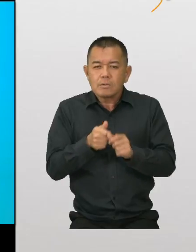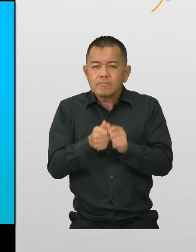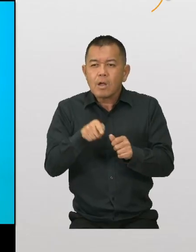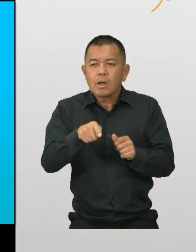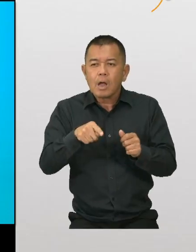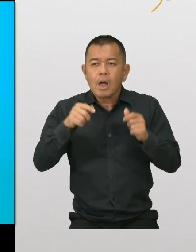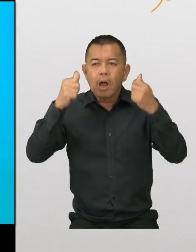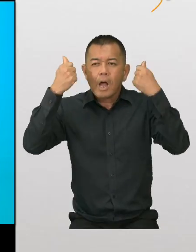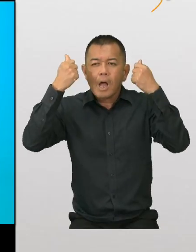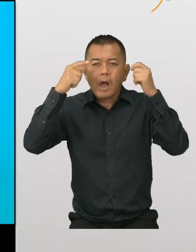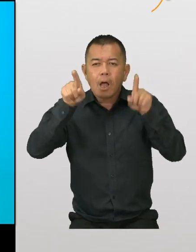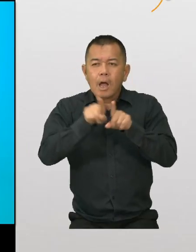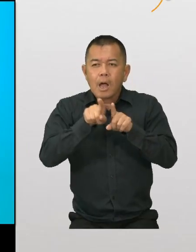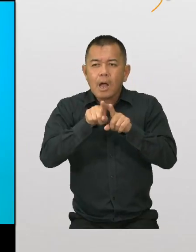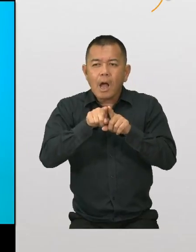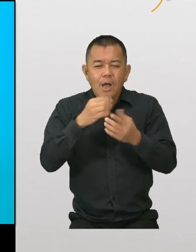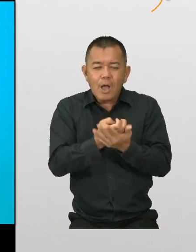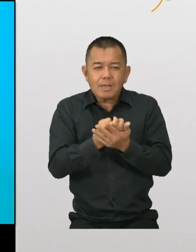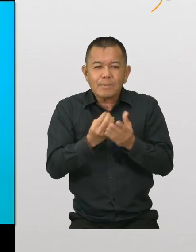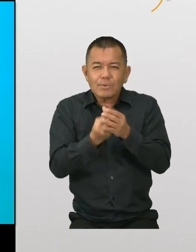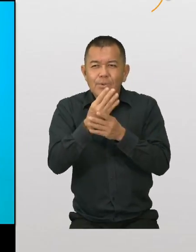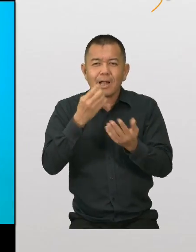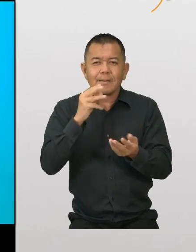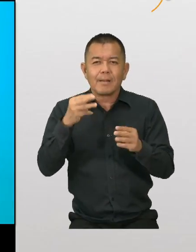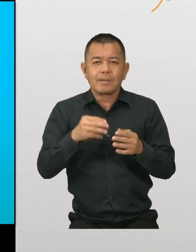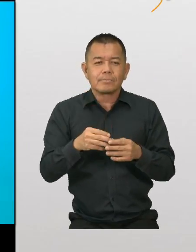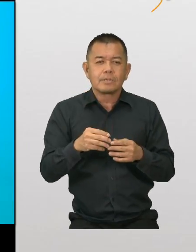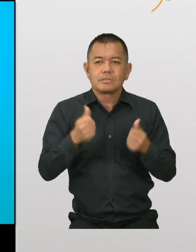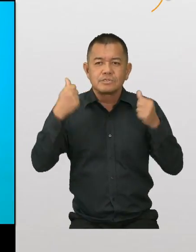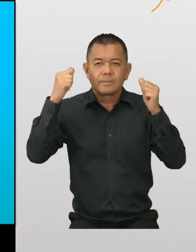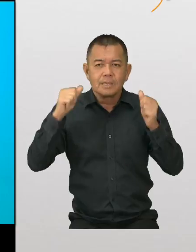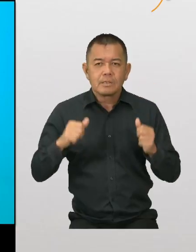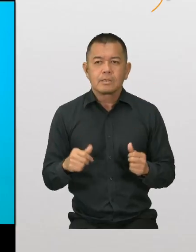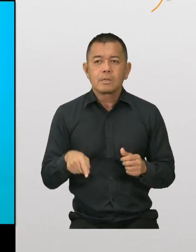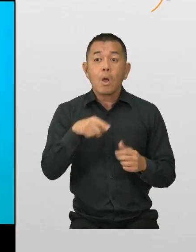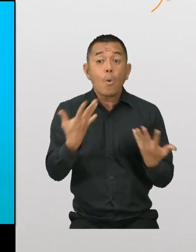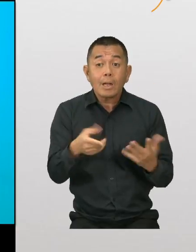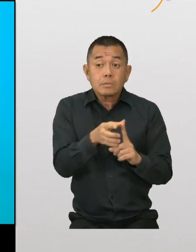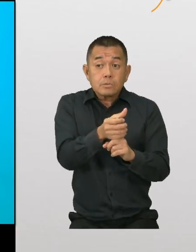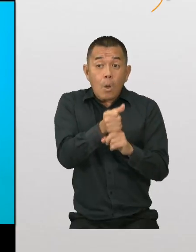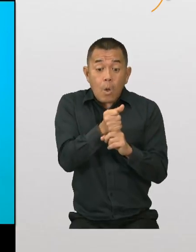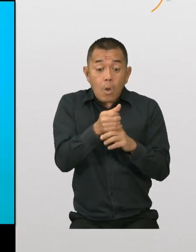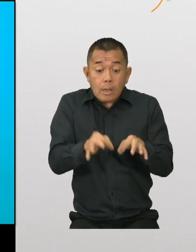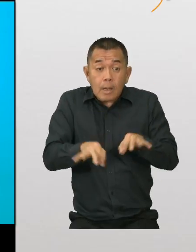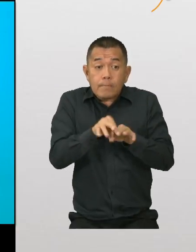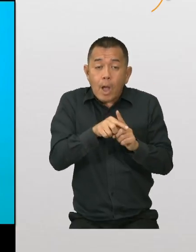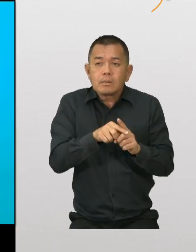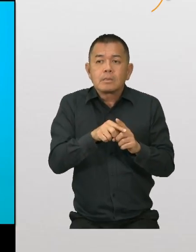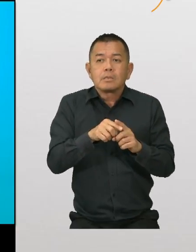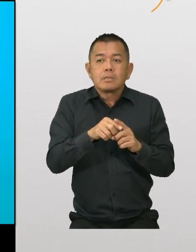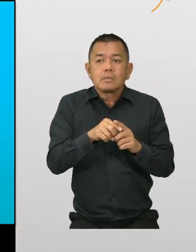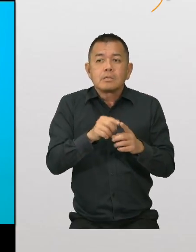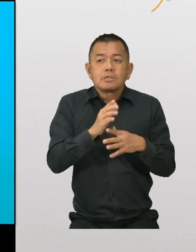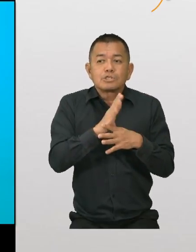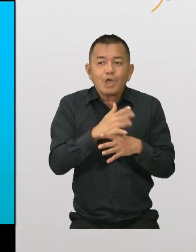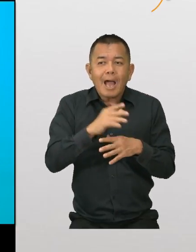What holds 是那 us 些非物 together 质的东 are 西， the intangibles, 也就是我们的价值 our 观、 values, 我们的集体回忆 our shared 和我们的共 memories, 同使